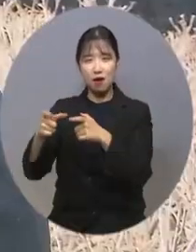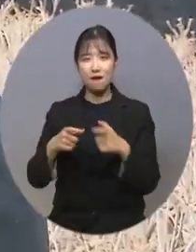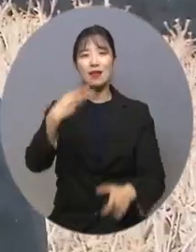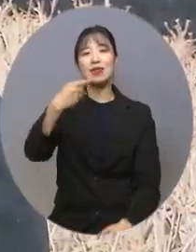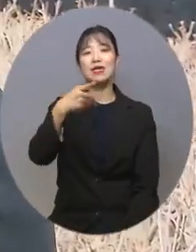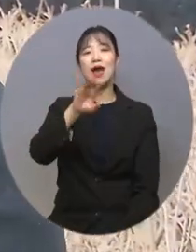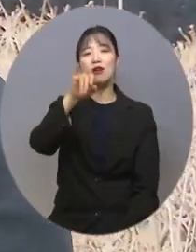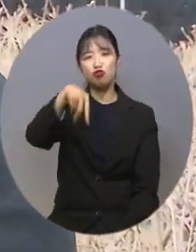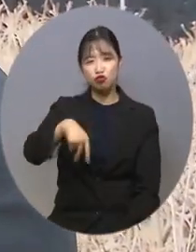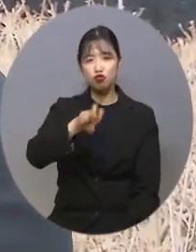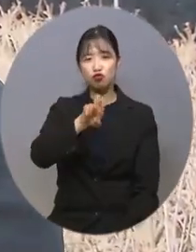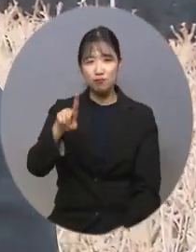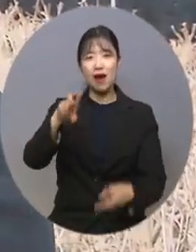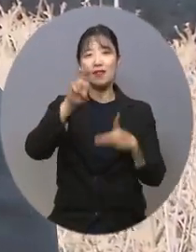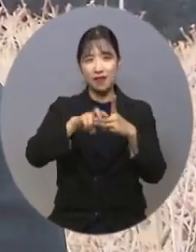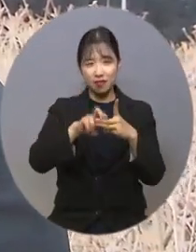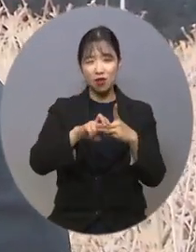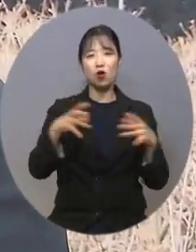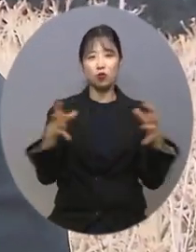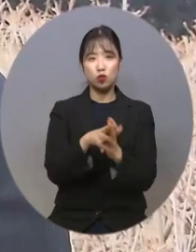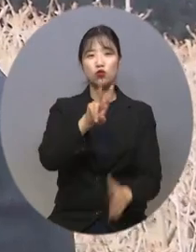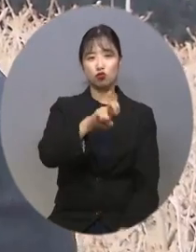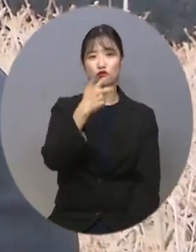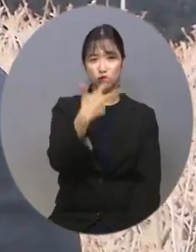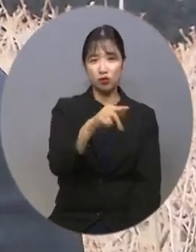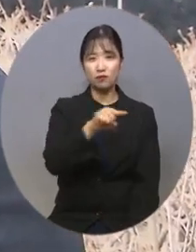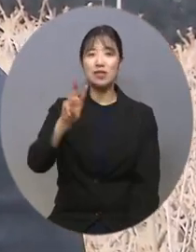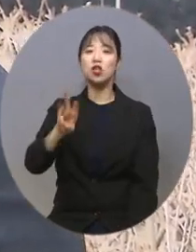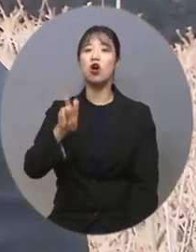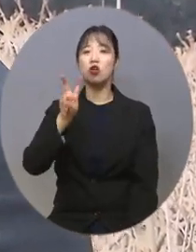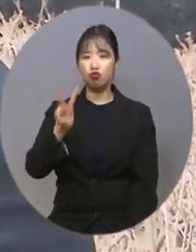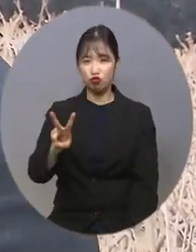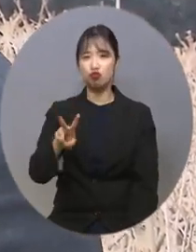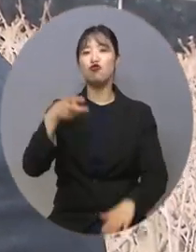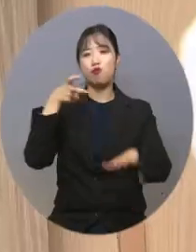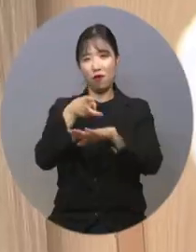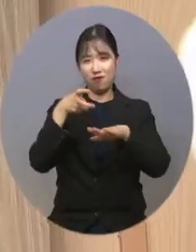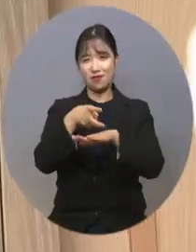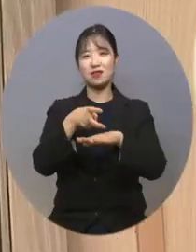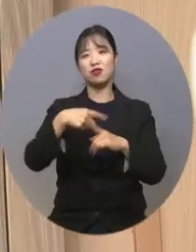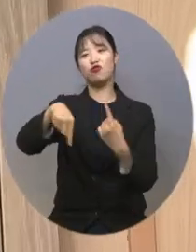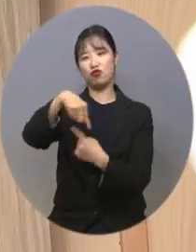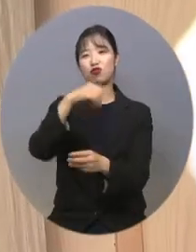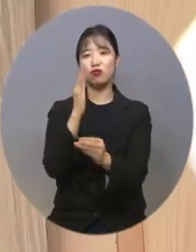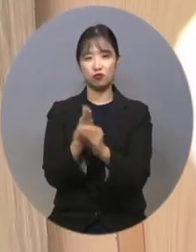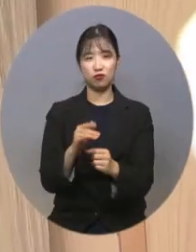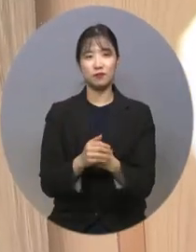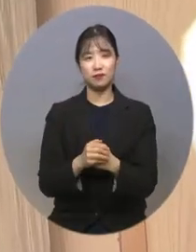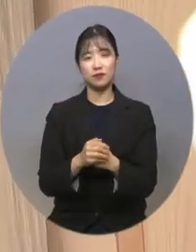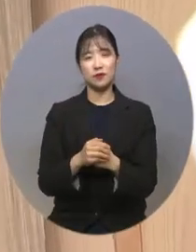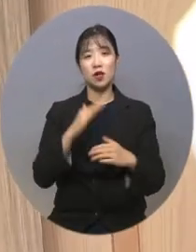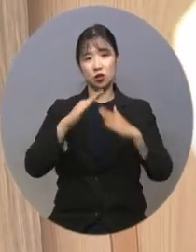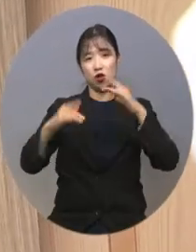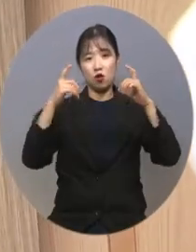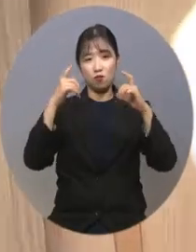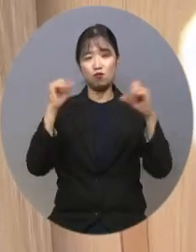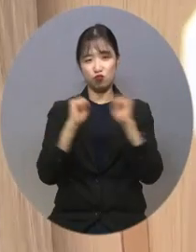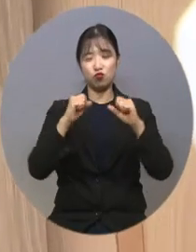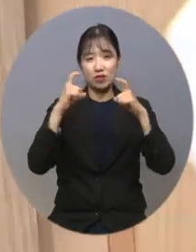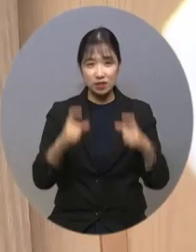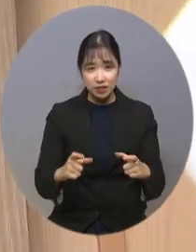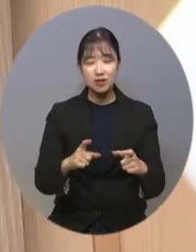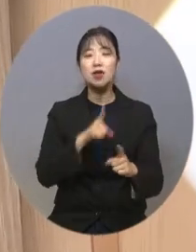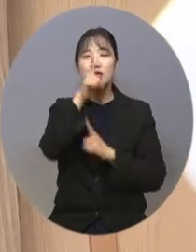트라우마센터에 총 27대에서 32대까지 운영되고 있습니다. 전북 지역은 보건복지부 공모사업 지원자